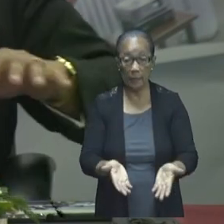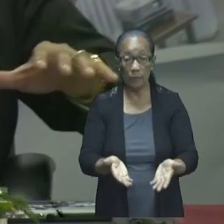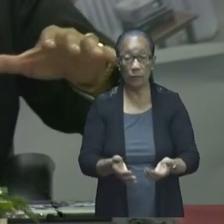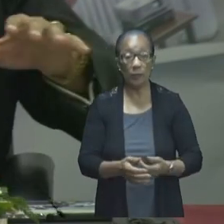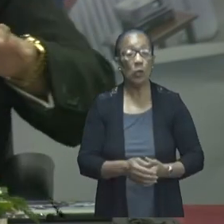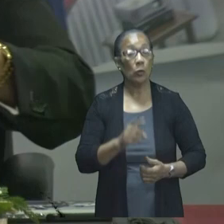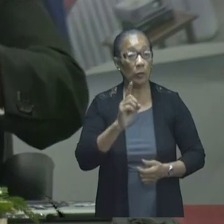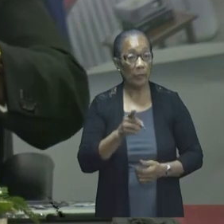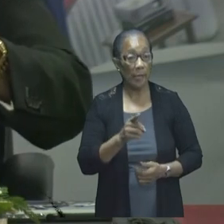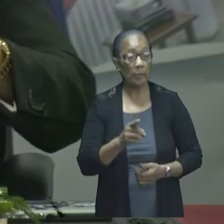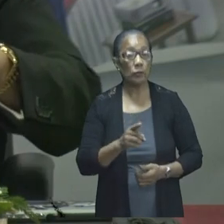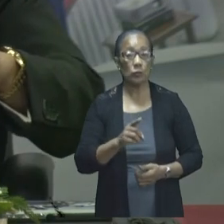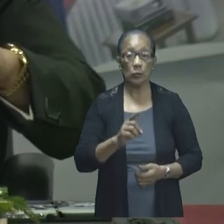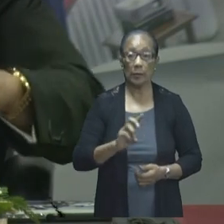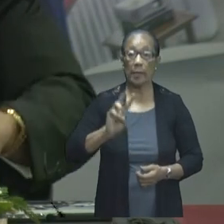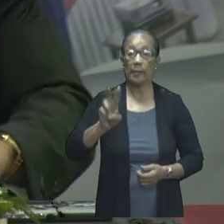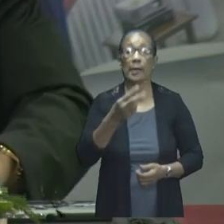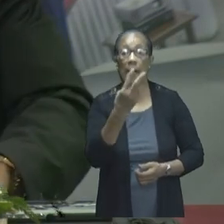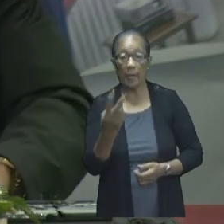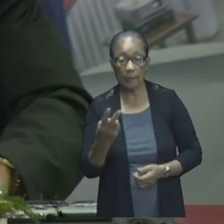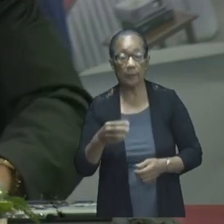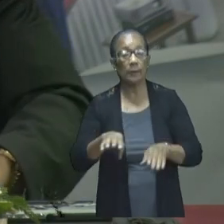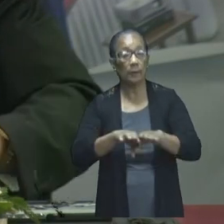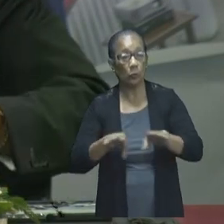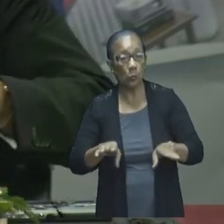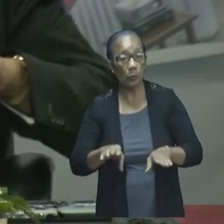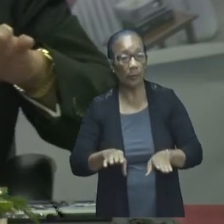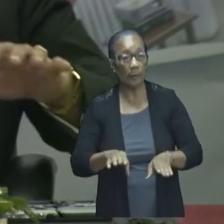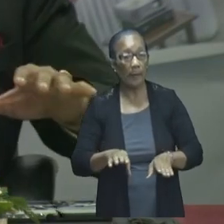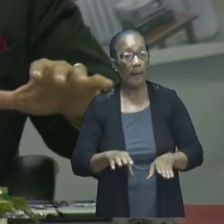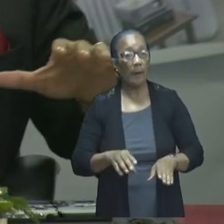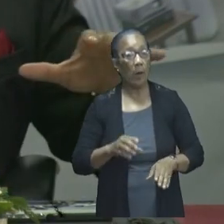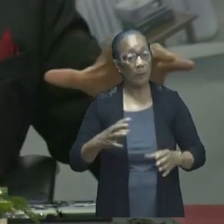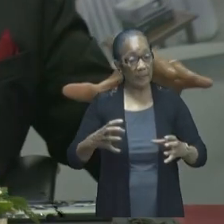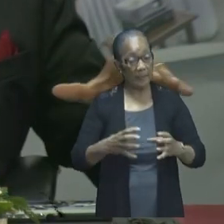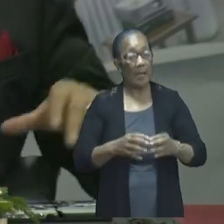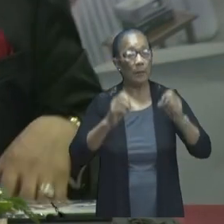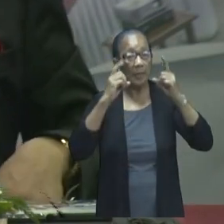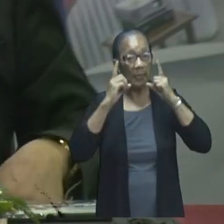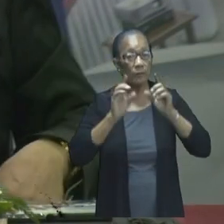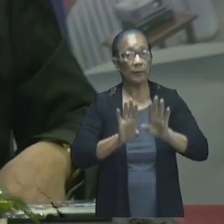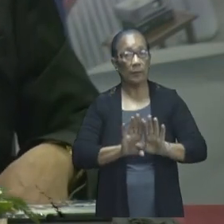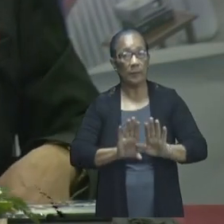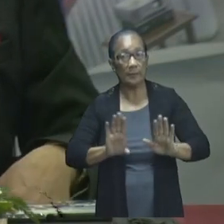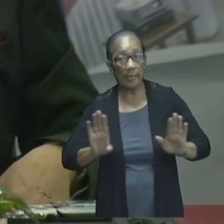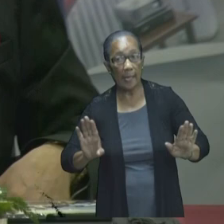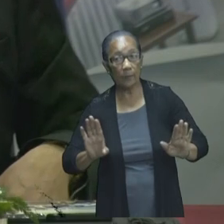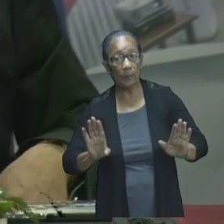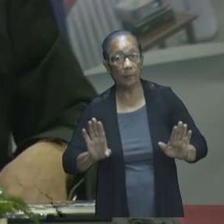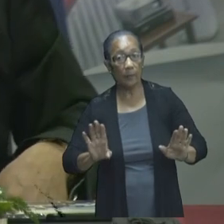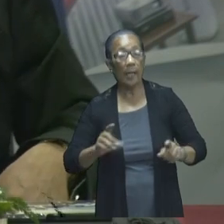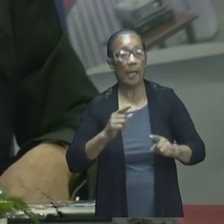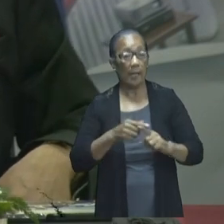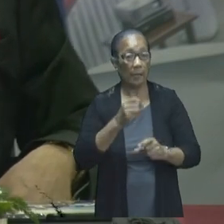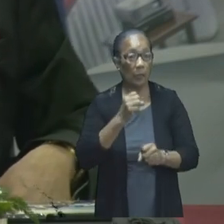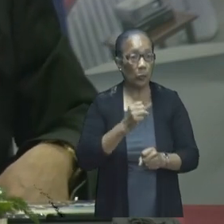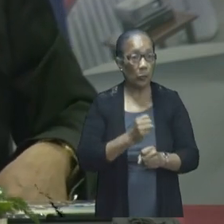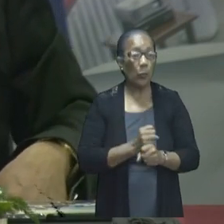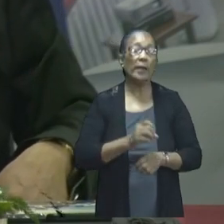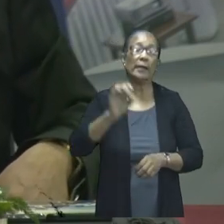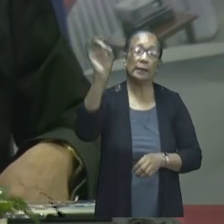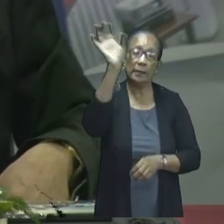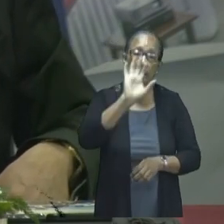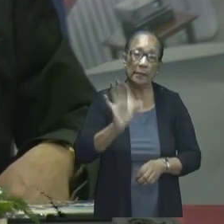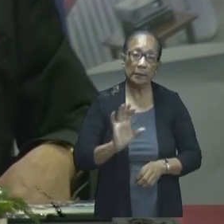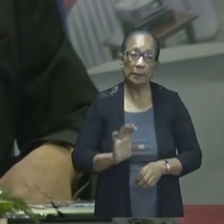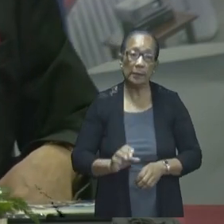alternatieve methode pragmatische methode om toch die samenleving te beschermen en dat doen we naar de elektriciteits